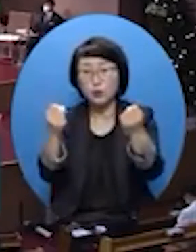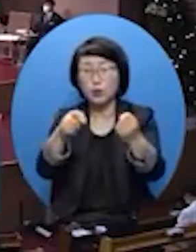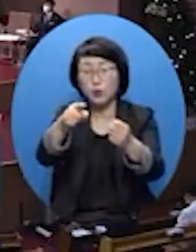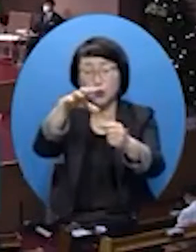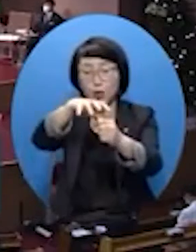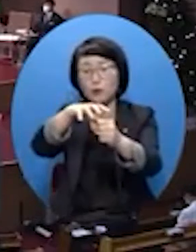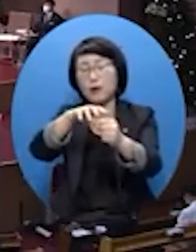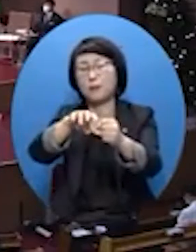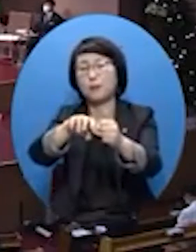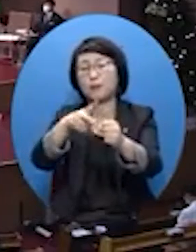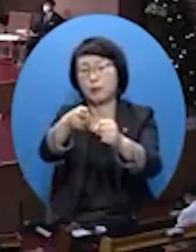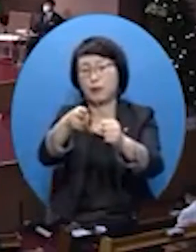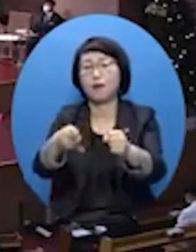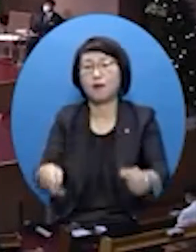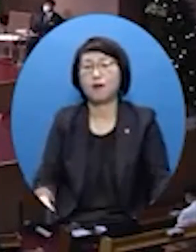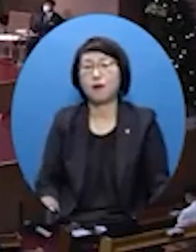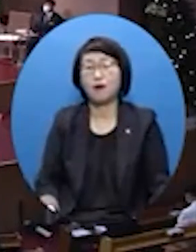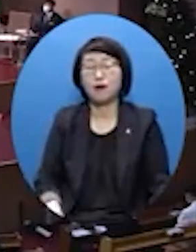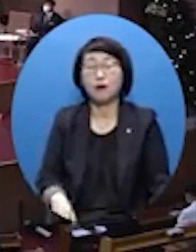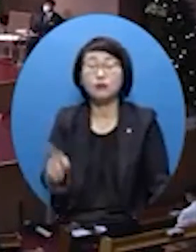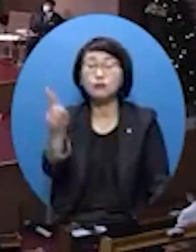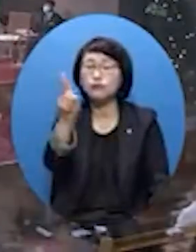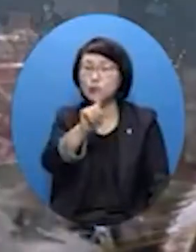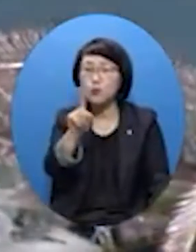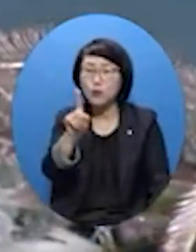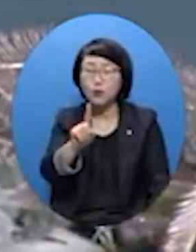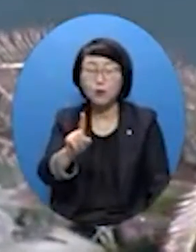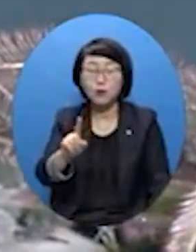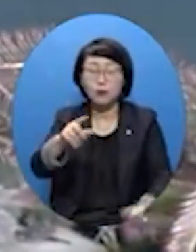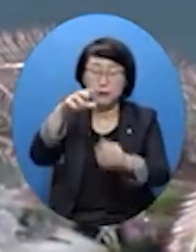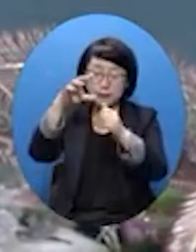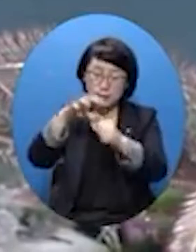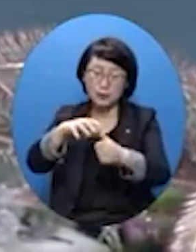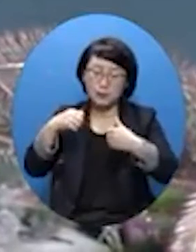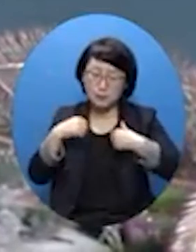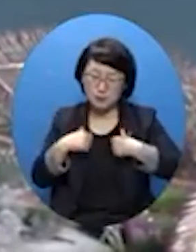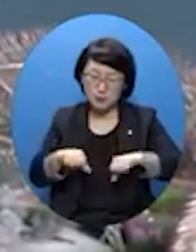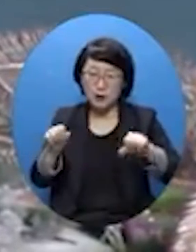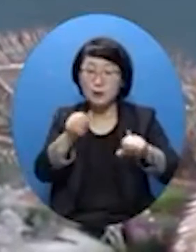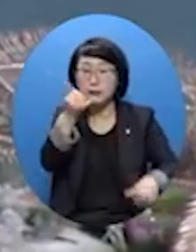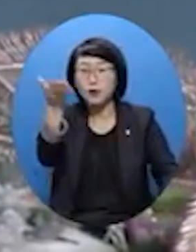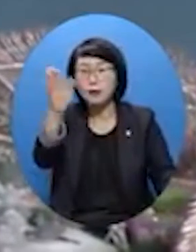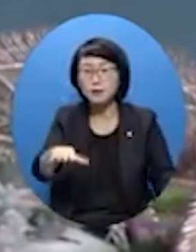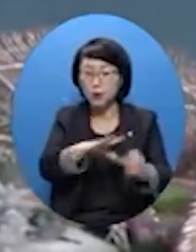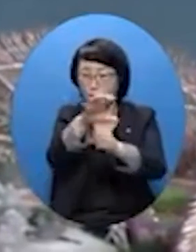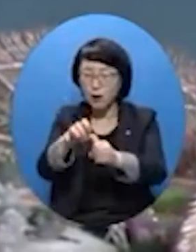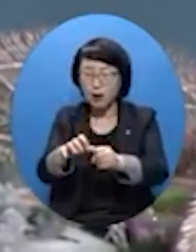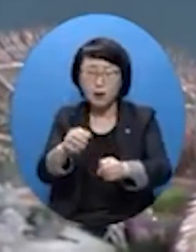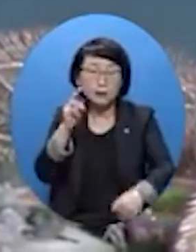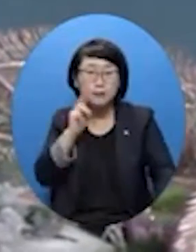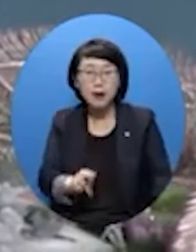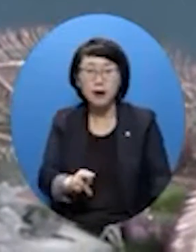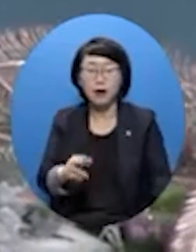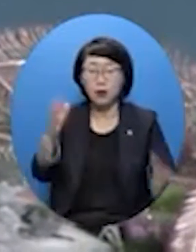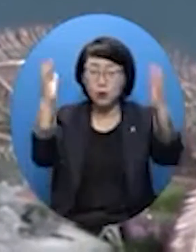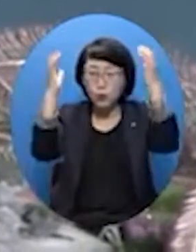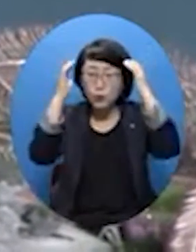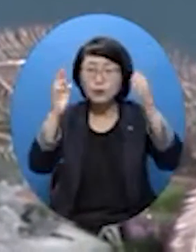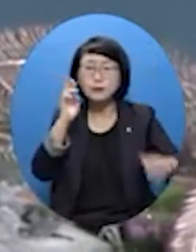끊으리라. 우리가 어떤 절망에 처했다고 할지라도 코로나19가 아무리 기승을 부리고 우리를 고통